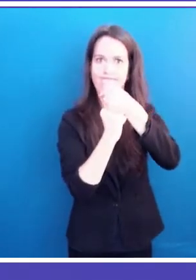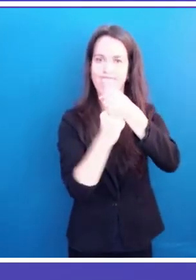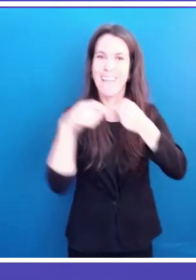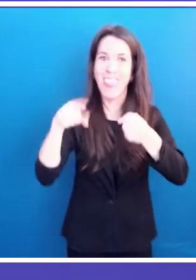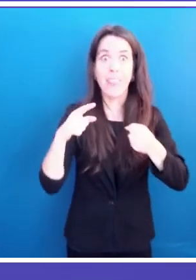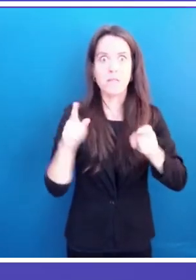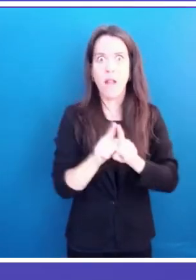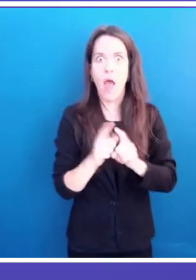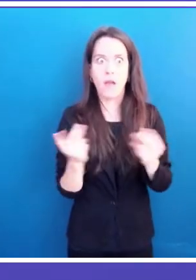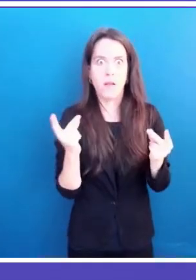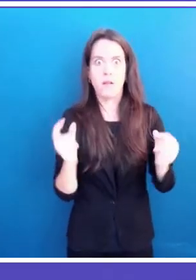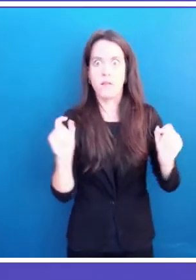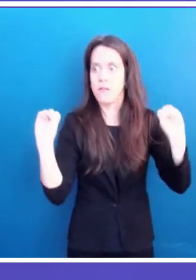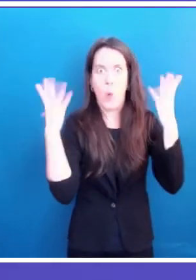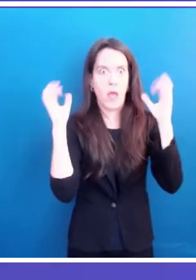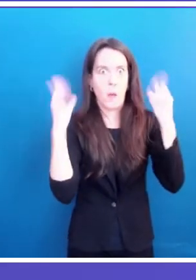ويعتبر